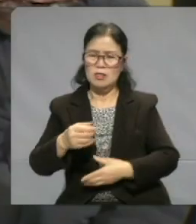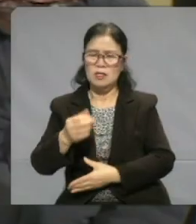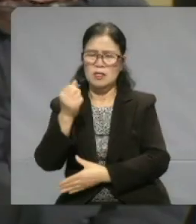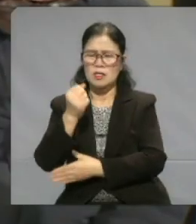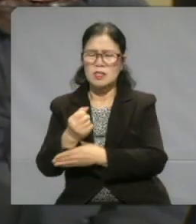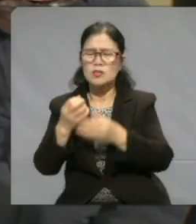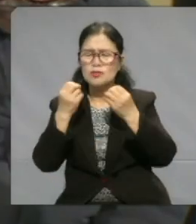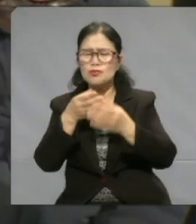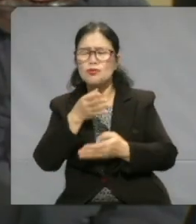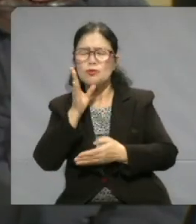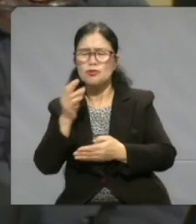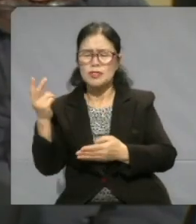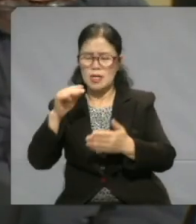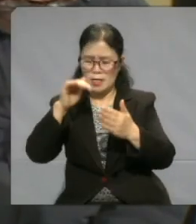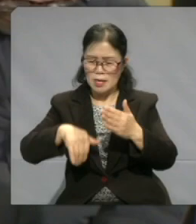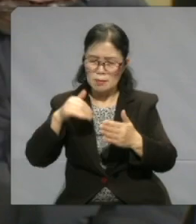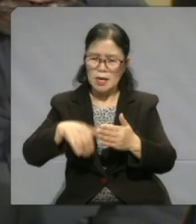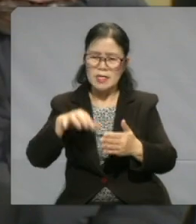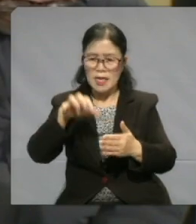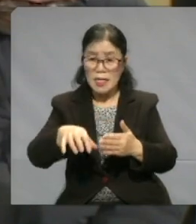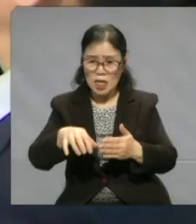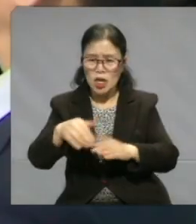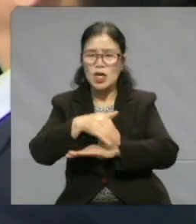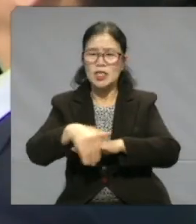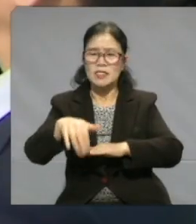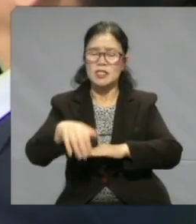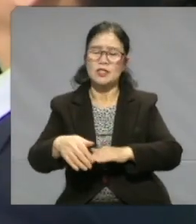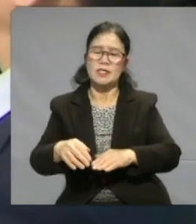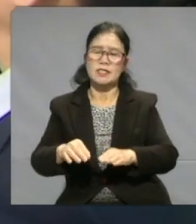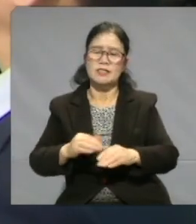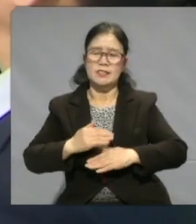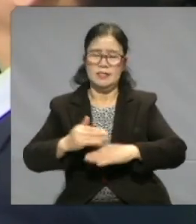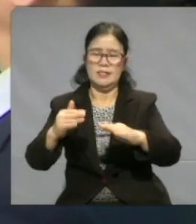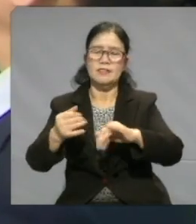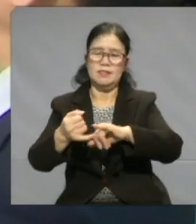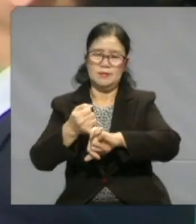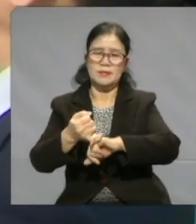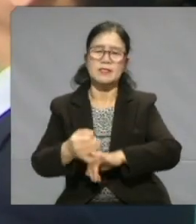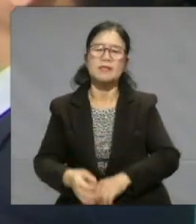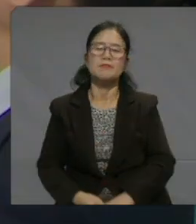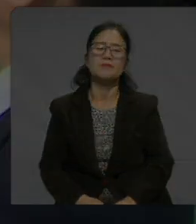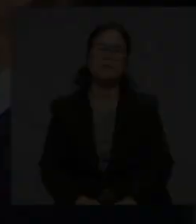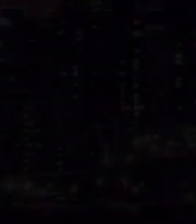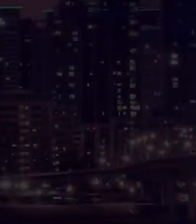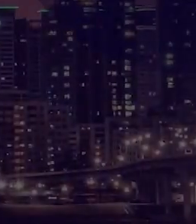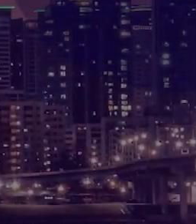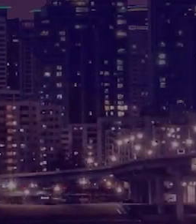신도시 재개발 예정 지역에서 진행됩니다. OBS 뉴스 김용재입니다.